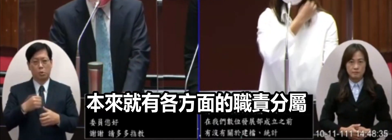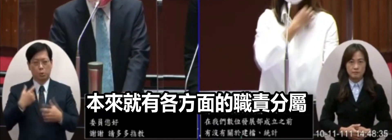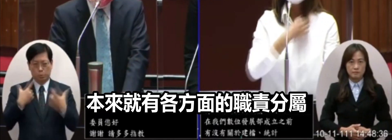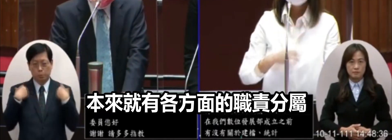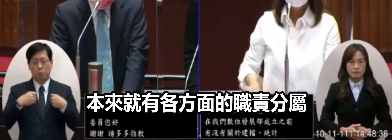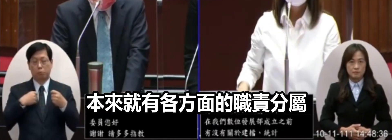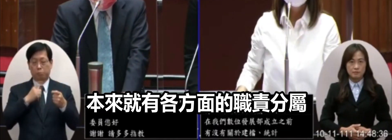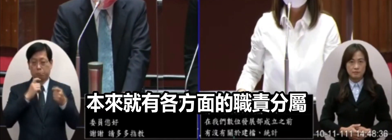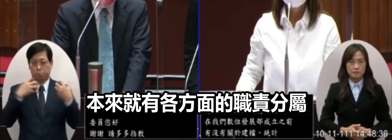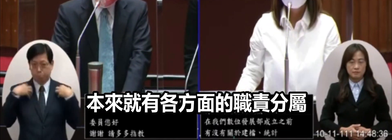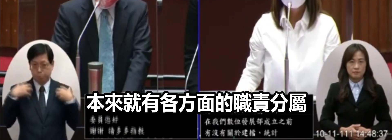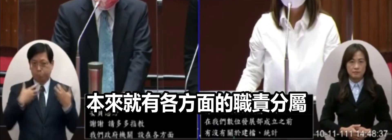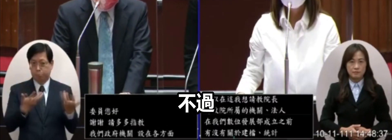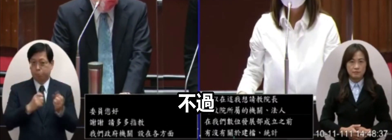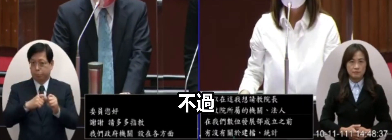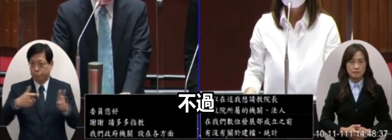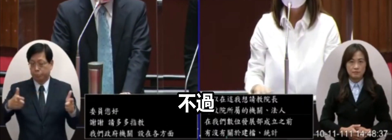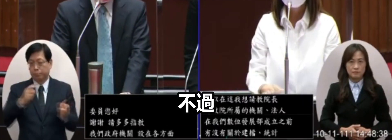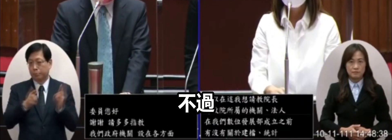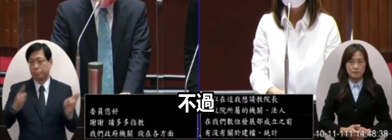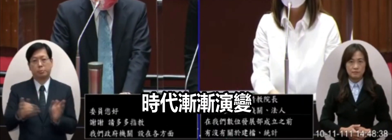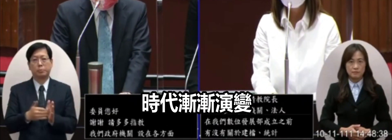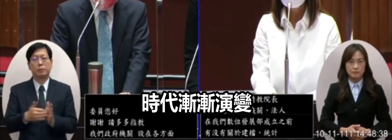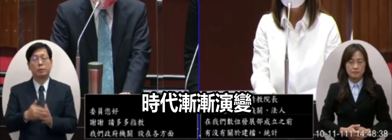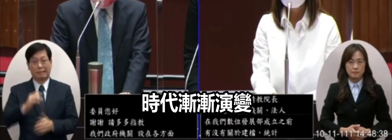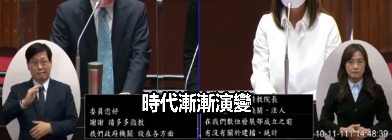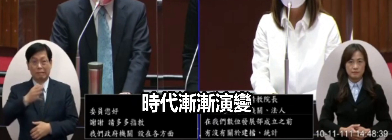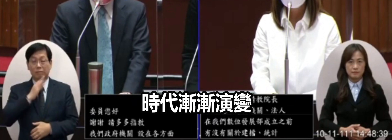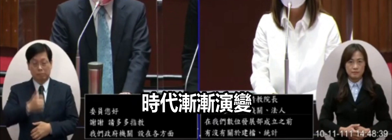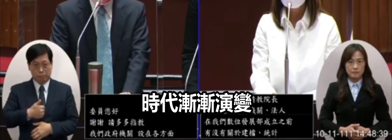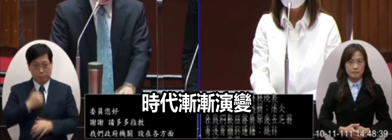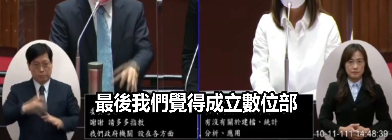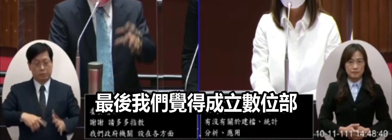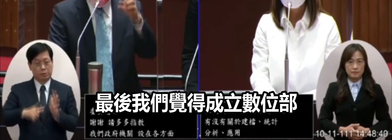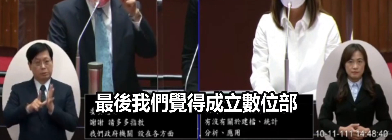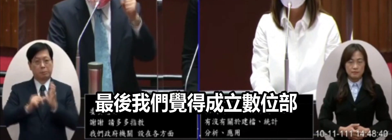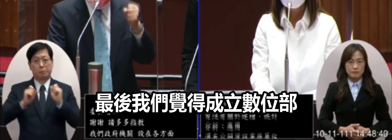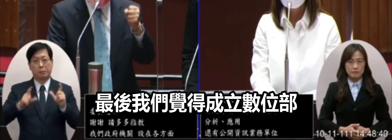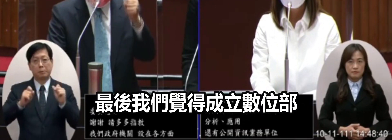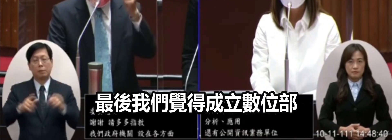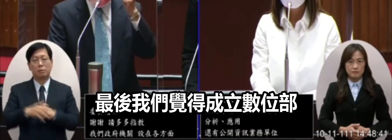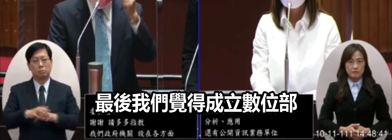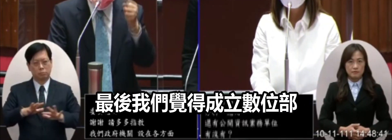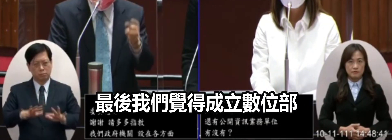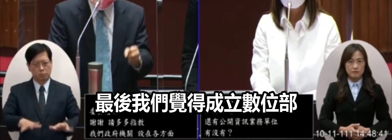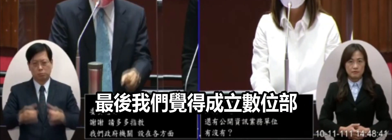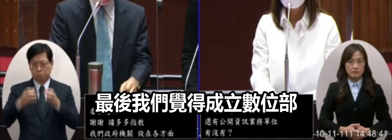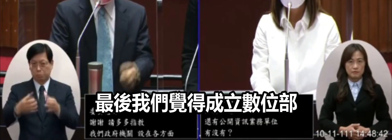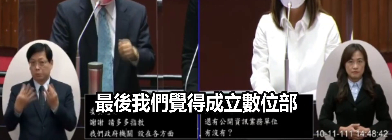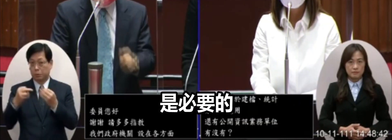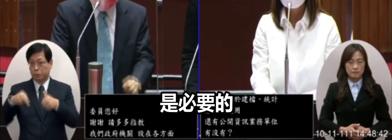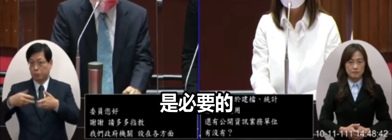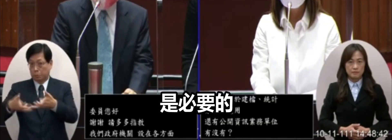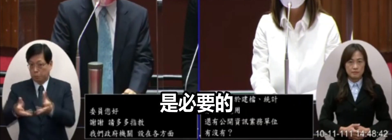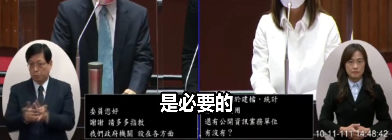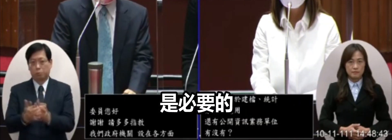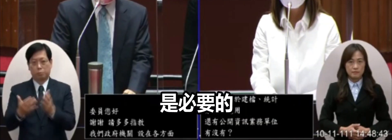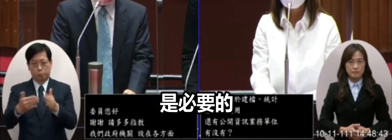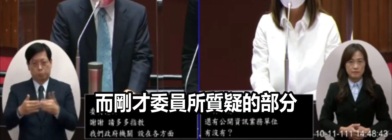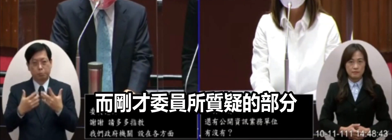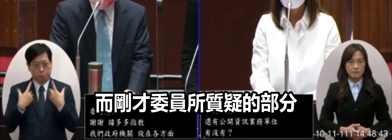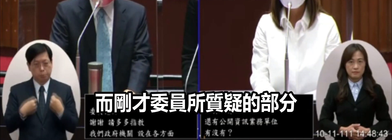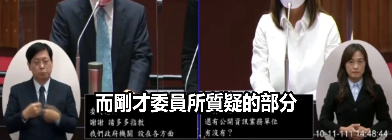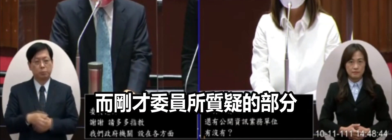面的职责分属，不过时代渐渐演变，最后我们觉得成立数位部是必要